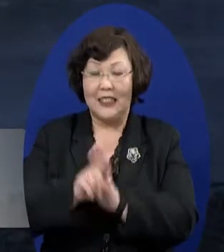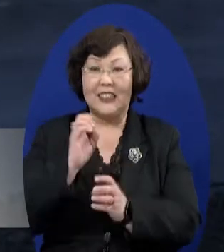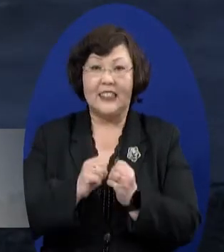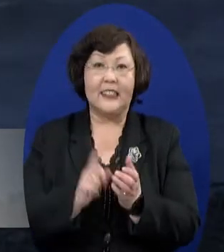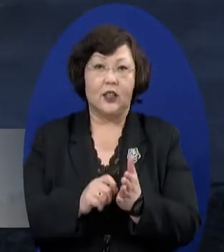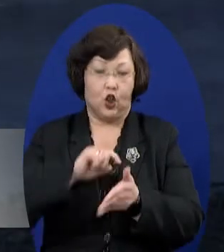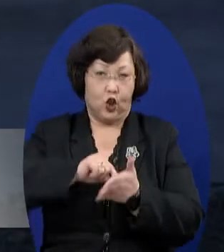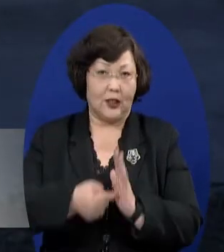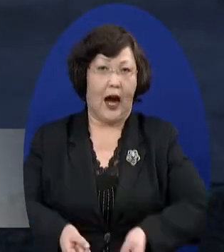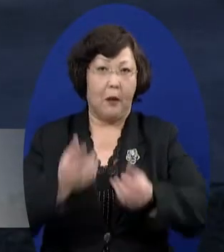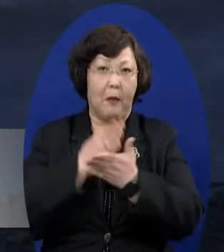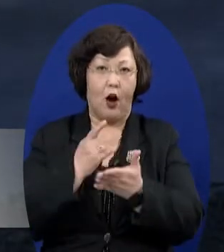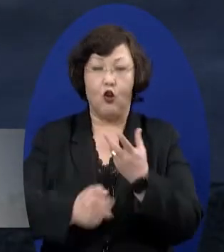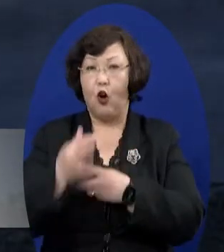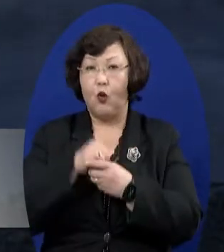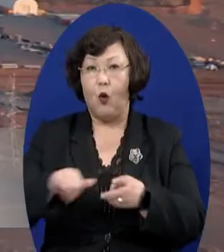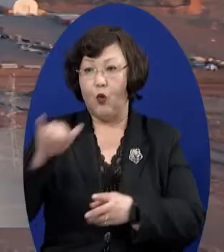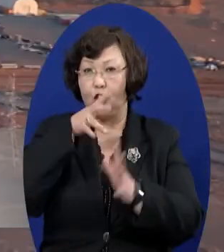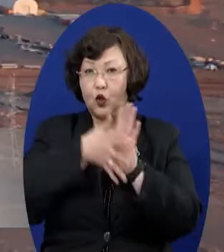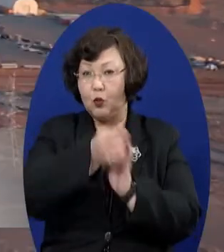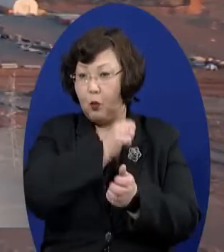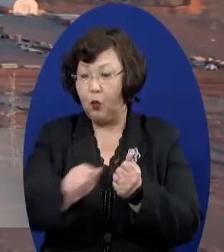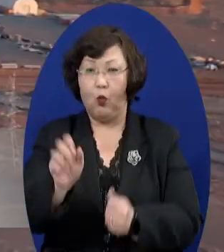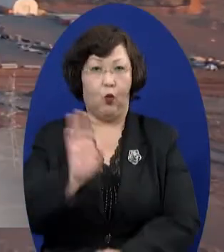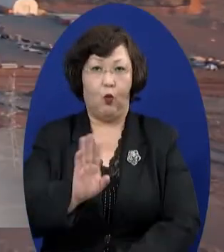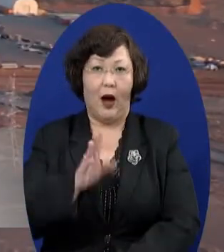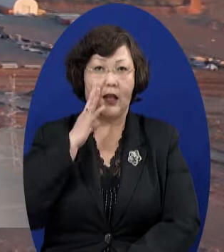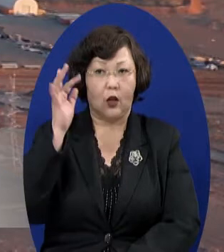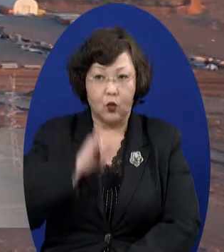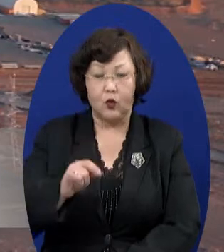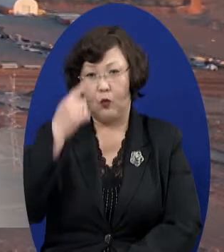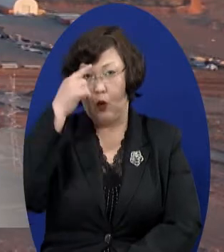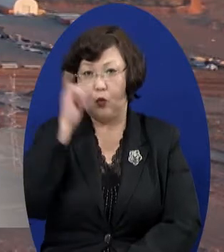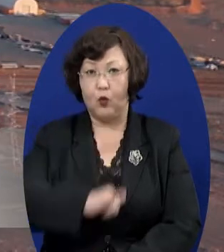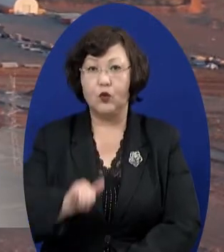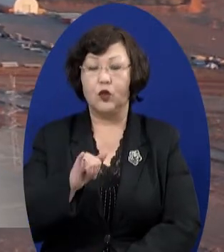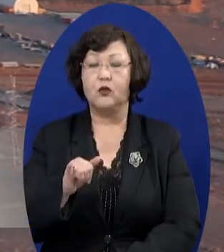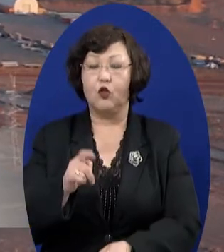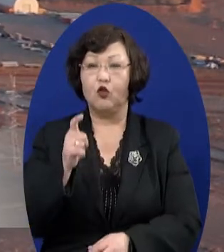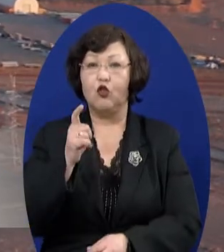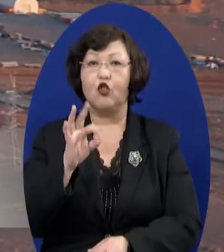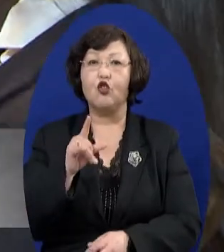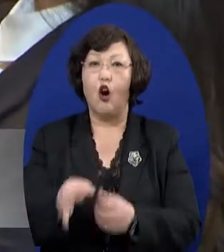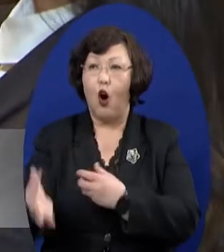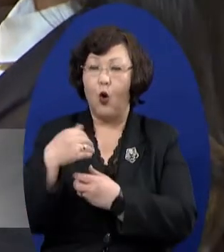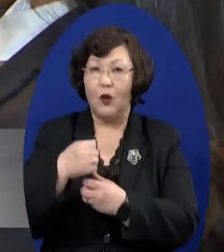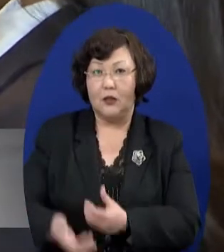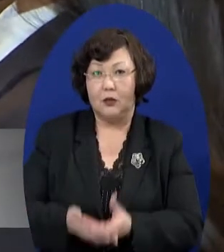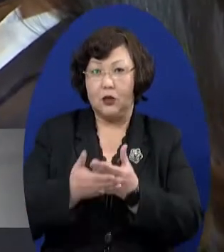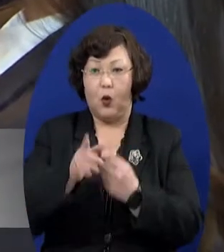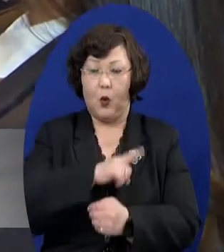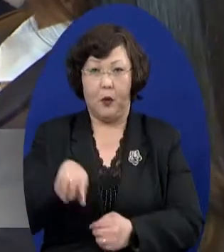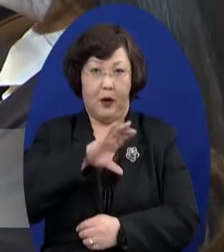бий. Энэ хөрөнгө оруулалтыг улсын төсвөр ус гадаад дотоодын хөрөнгө оруулалтаар хувийн хэмжлийн оролцоотой босгох юм а. Ерөнхий сайдын